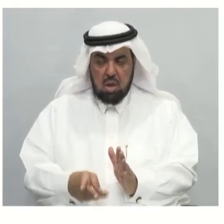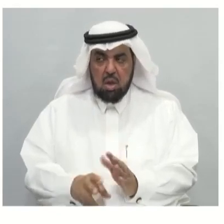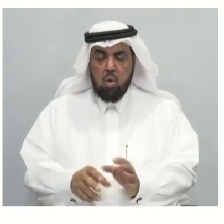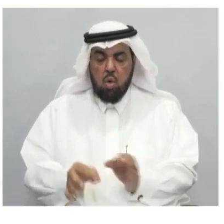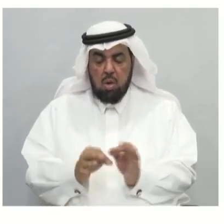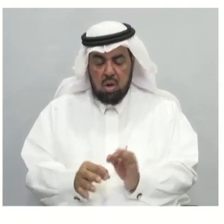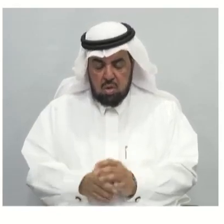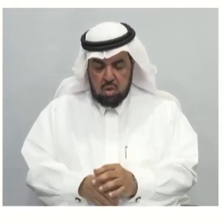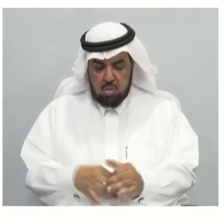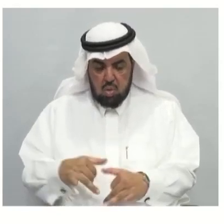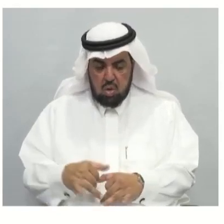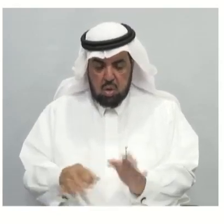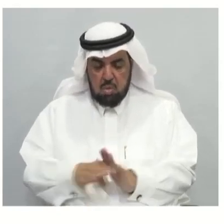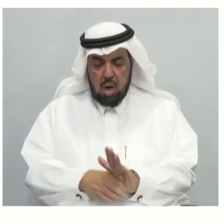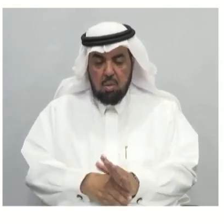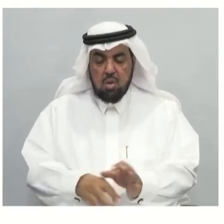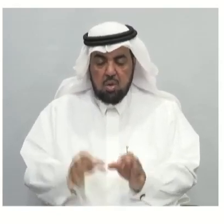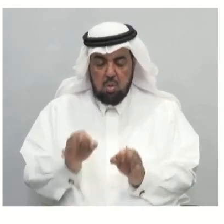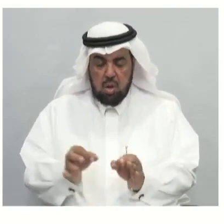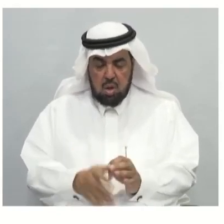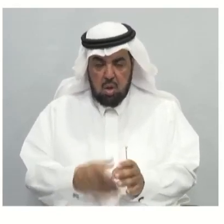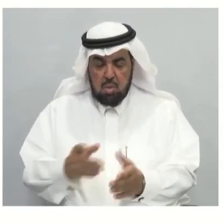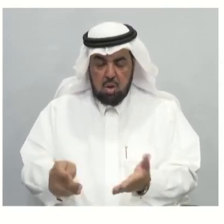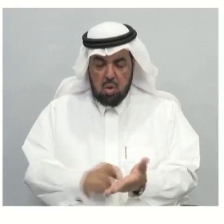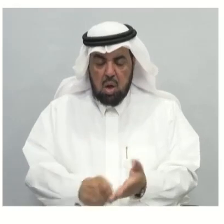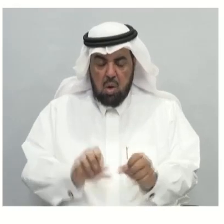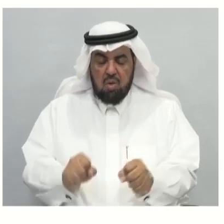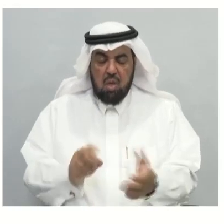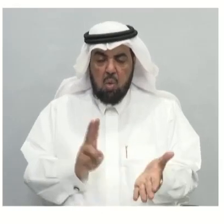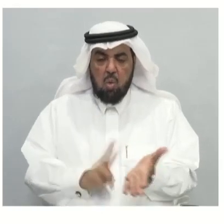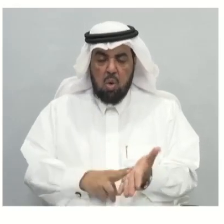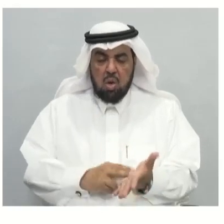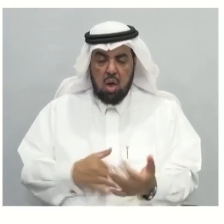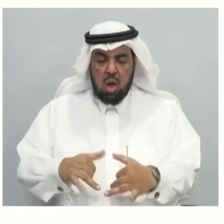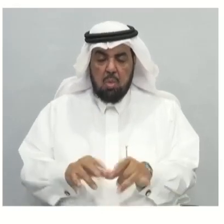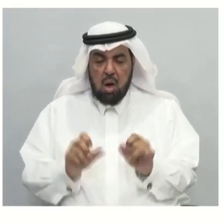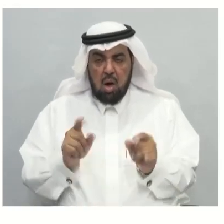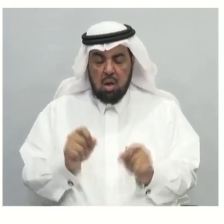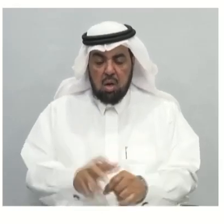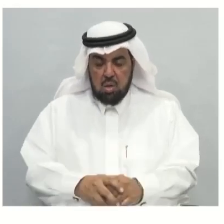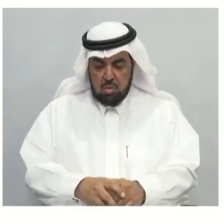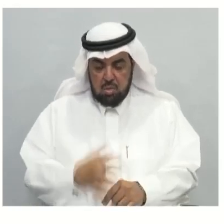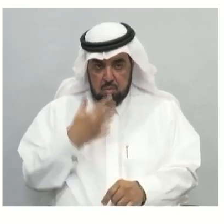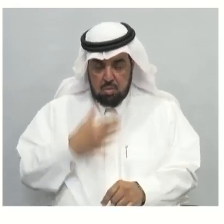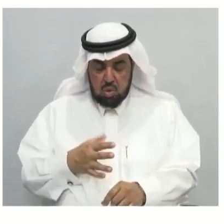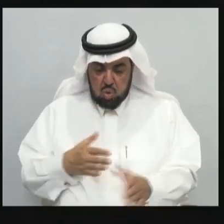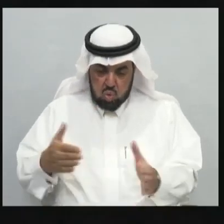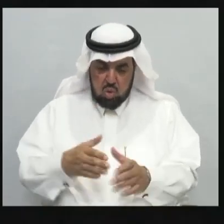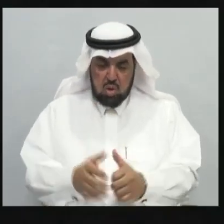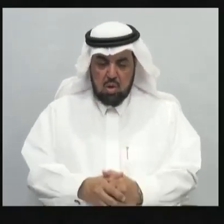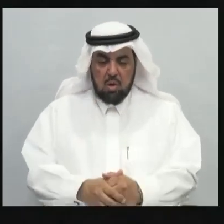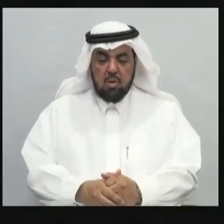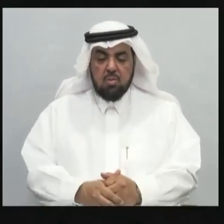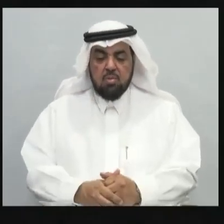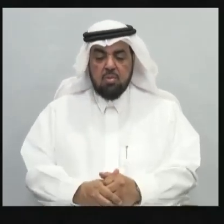ومعالجتها بواسطه برامج معينه ثم يتم توقيعها وحفظها وارسالها عبر الانترنت بحيث يسهل الوصول اليها